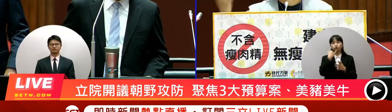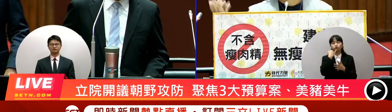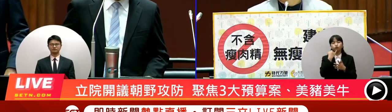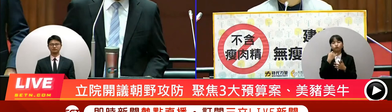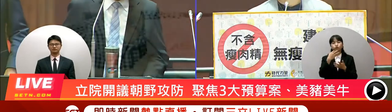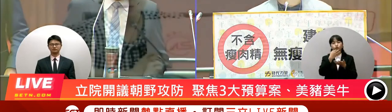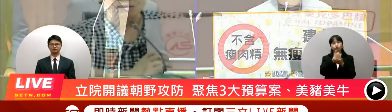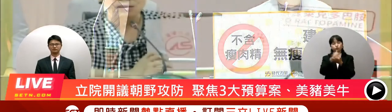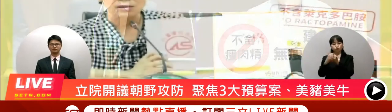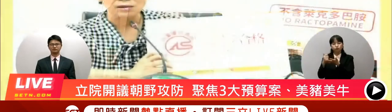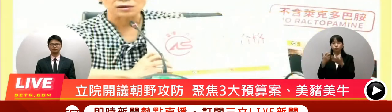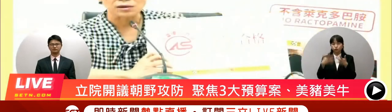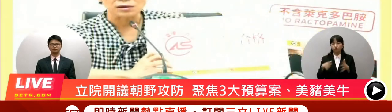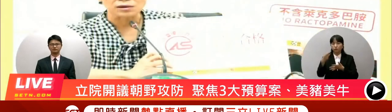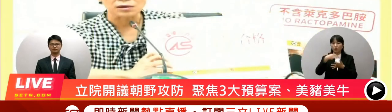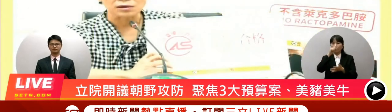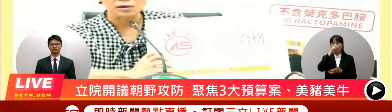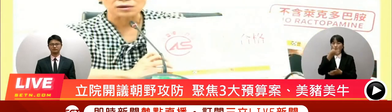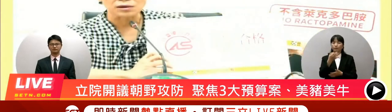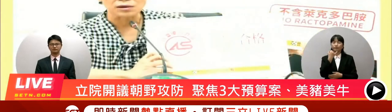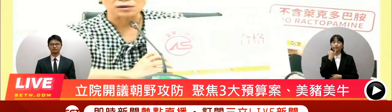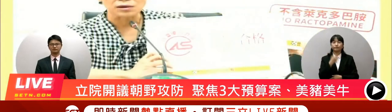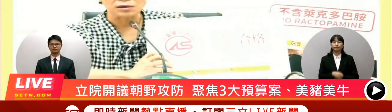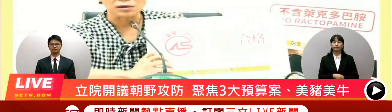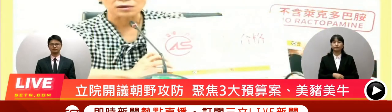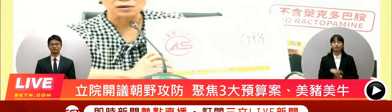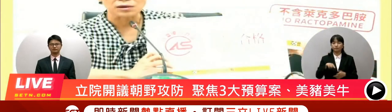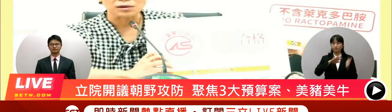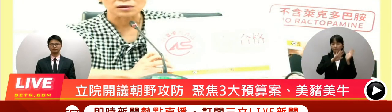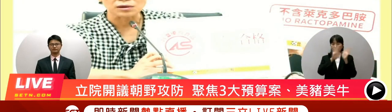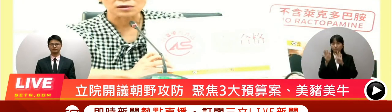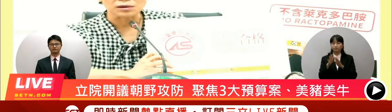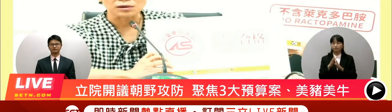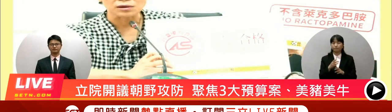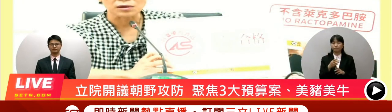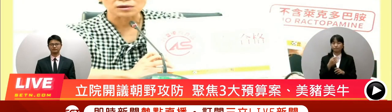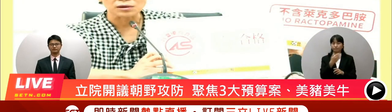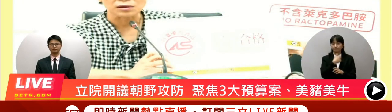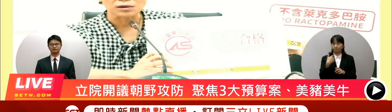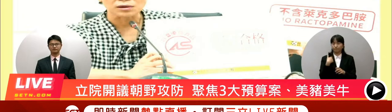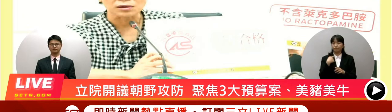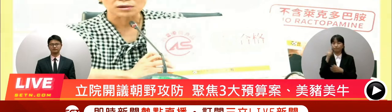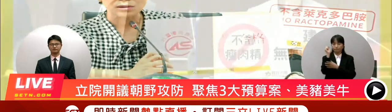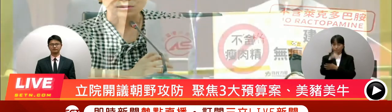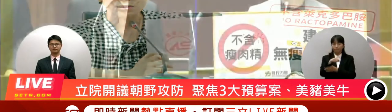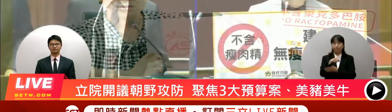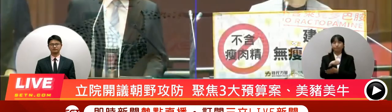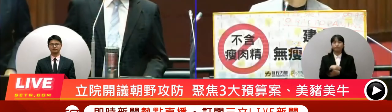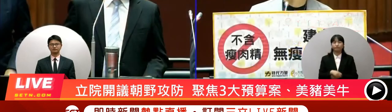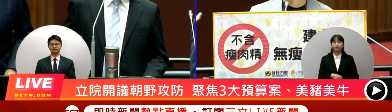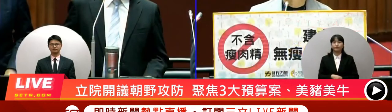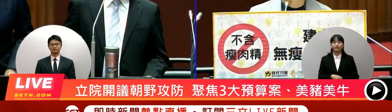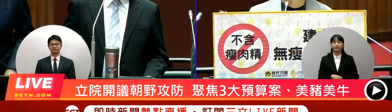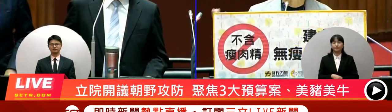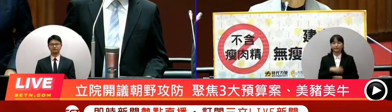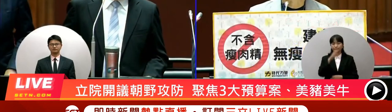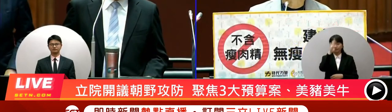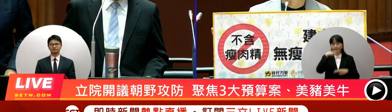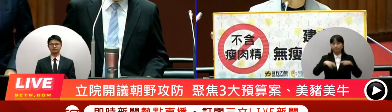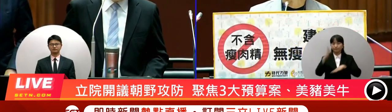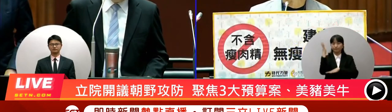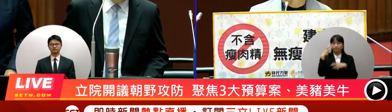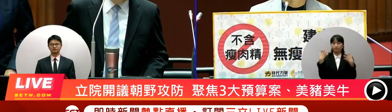有更好的价钱等等的哈。所以这个部分是不是可以院长来同意？就是我们请那个行